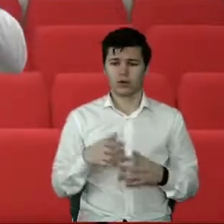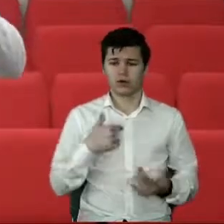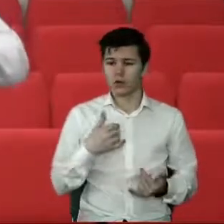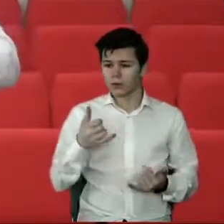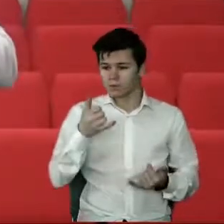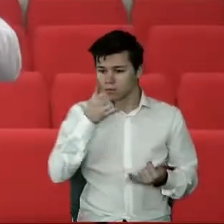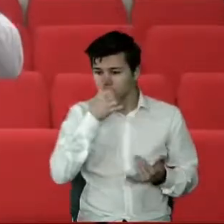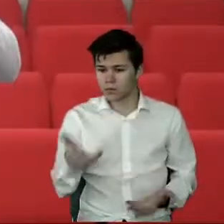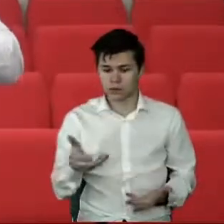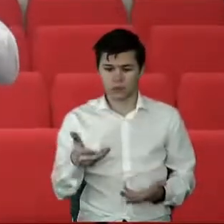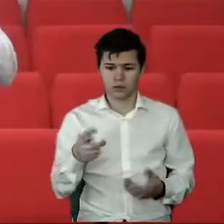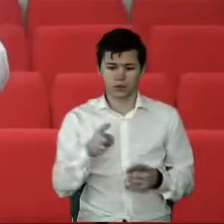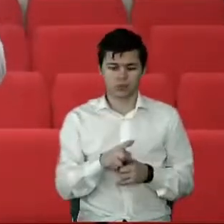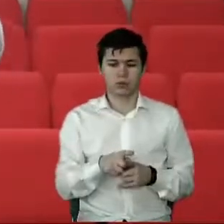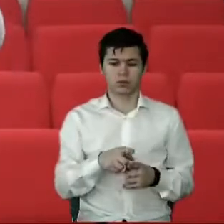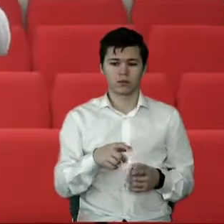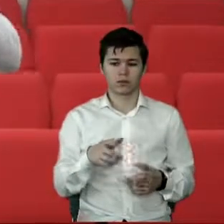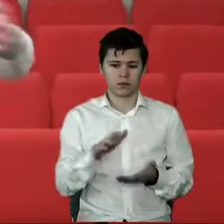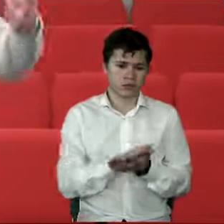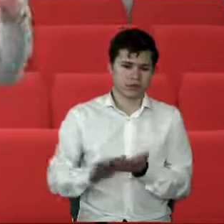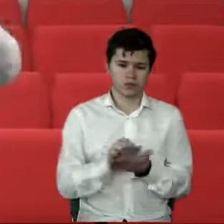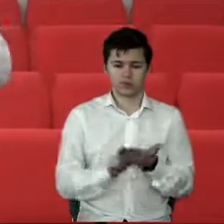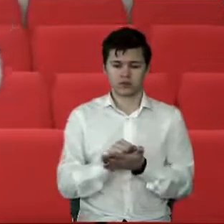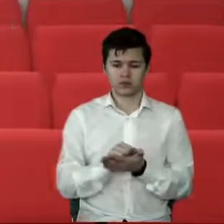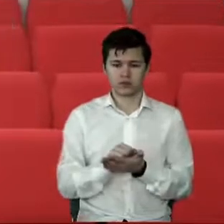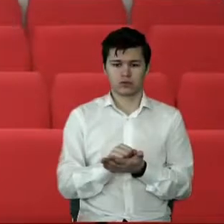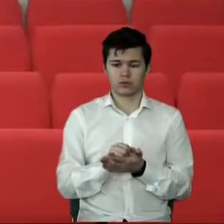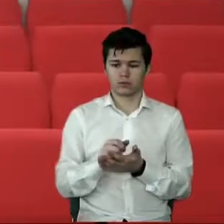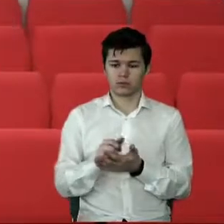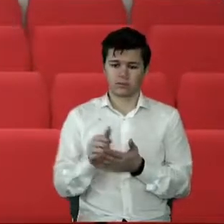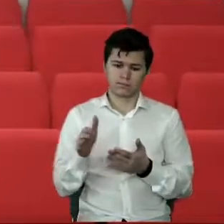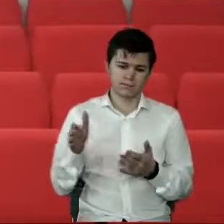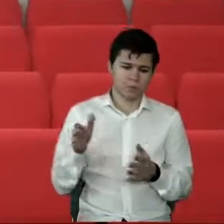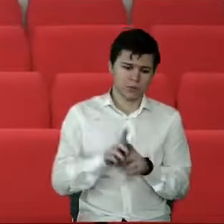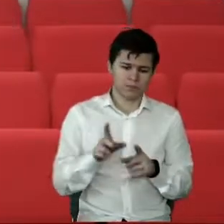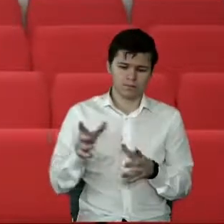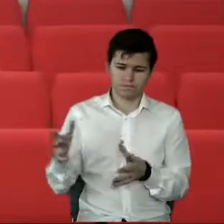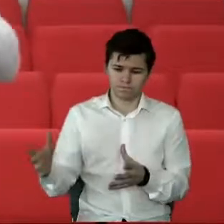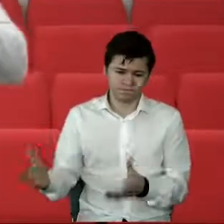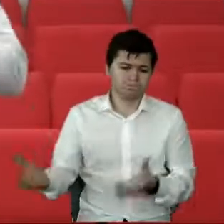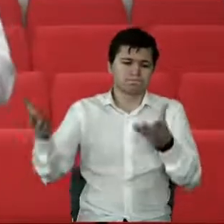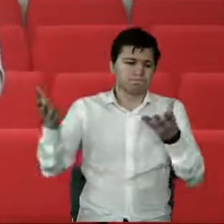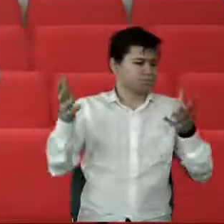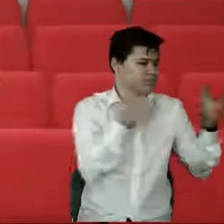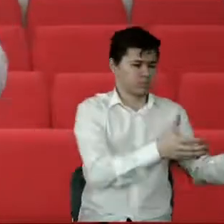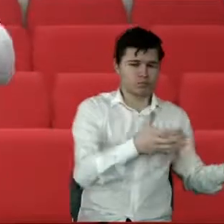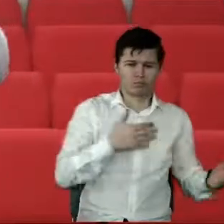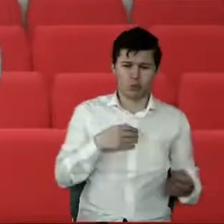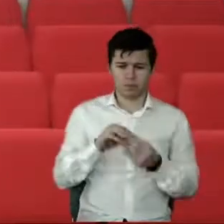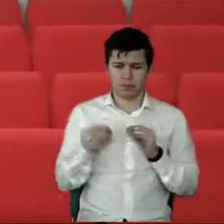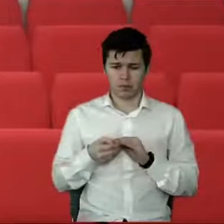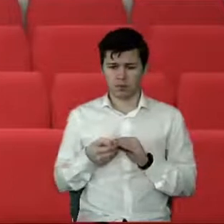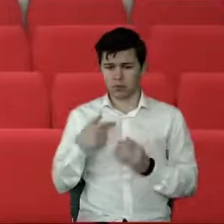будет очень долго и очень много времени, чтобы их разрушить, передвинуть. Но есть Бог, который в Ветхом Завете и в Новом Завете говорит: